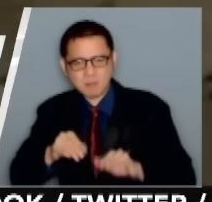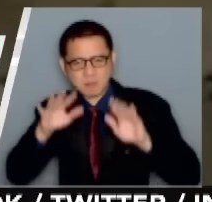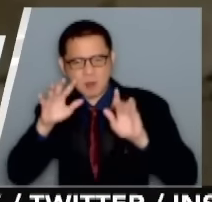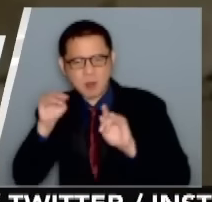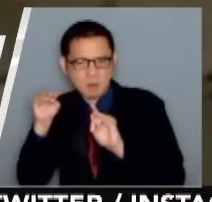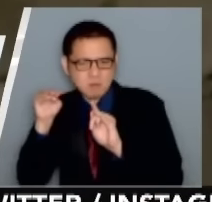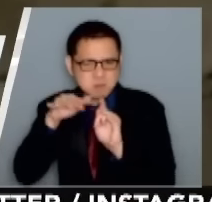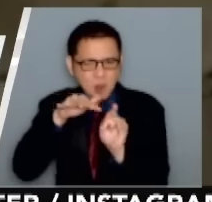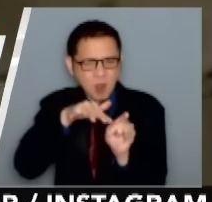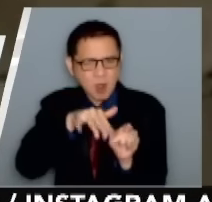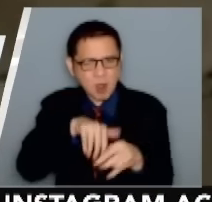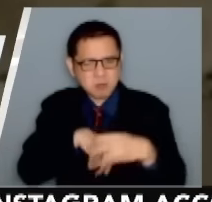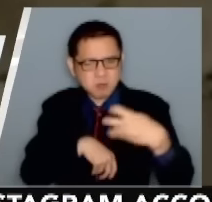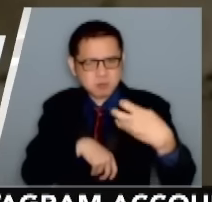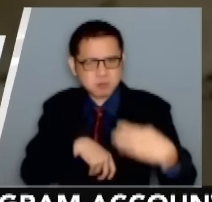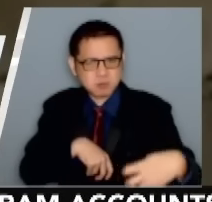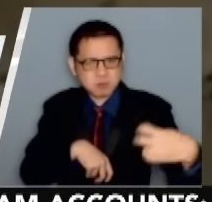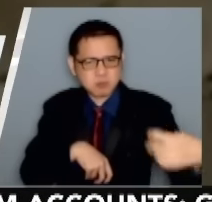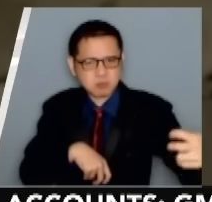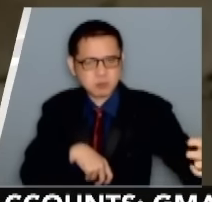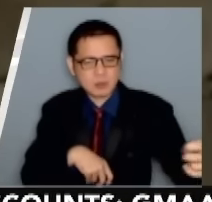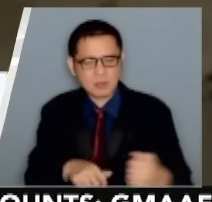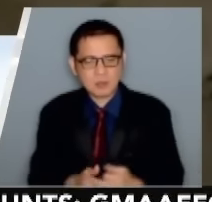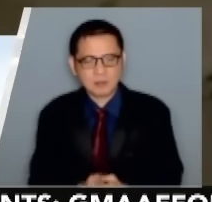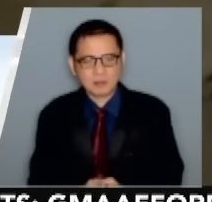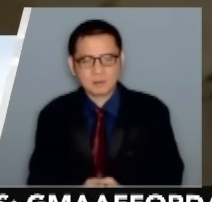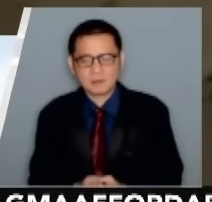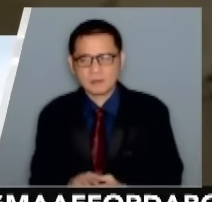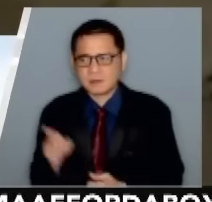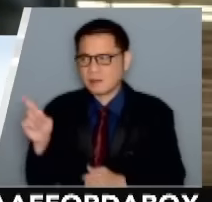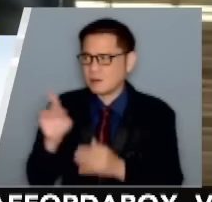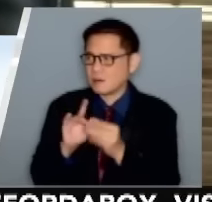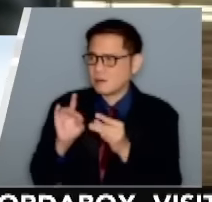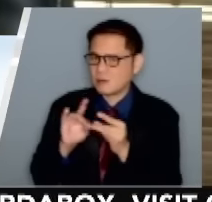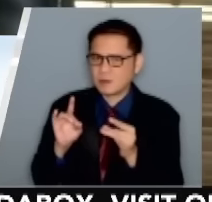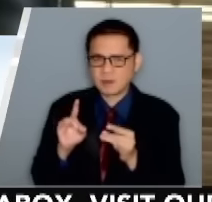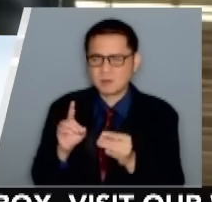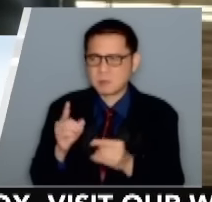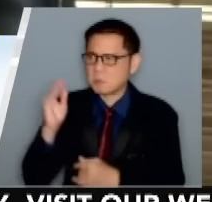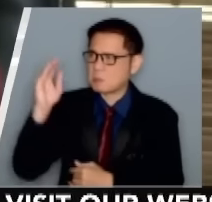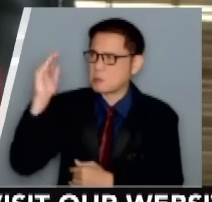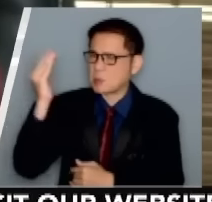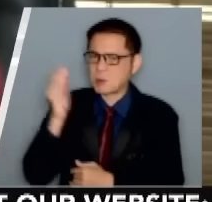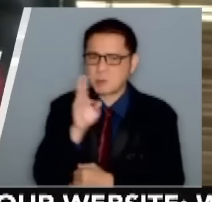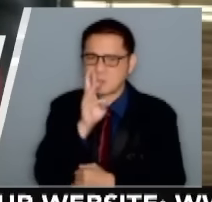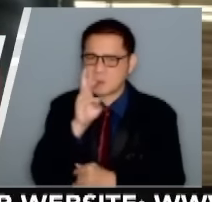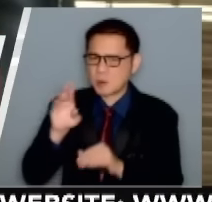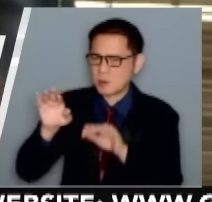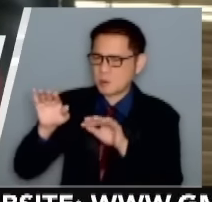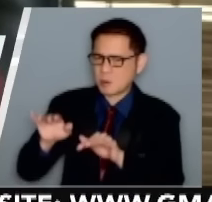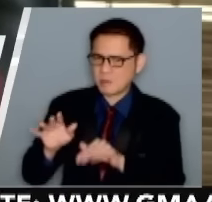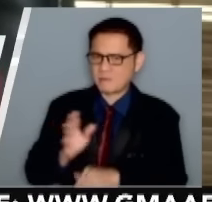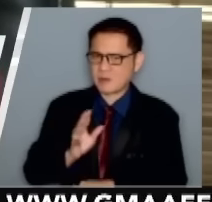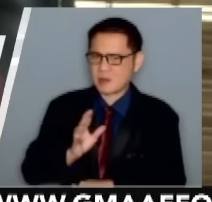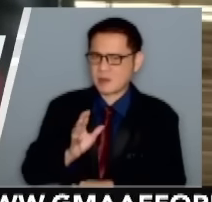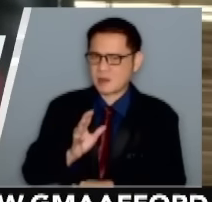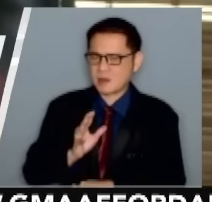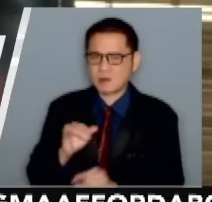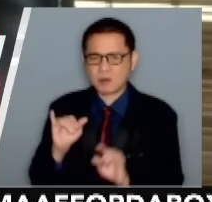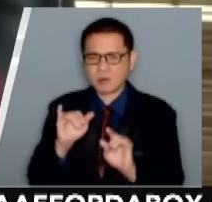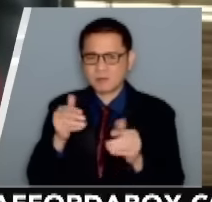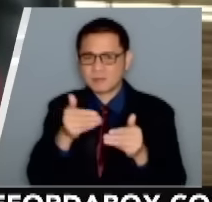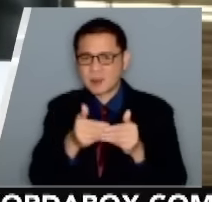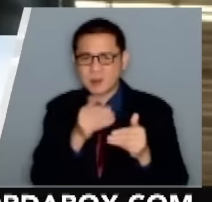pero sabi niya parang bumababa na yung tubig. Yung kasing sa kanila is malapit sa ilog din.